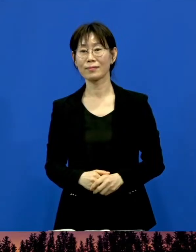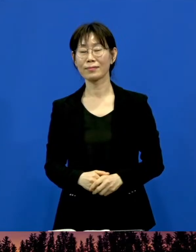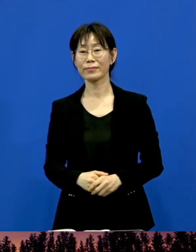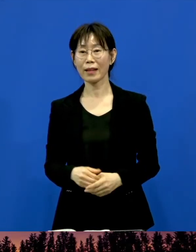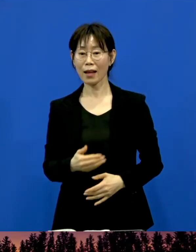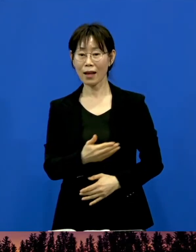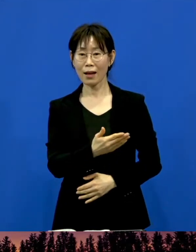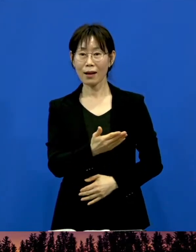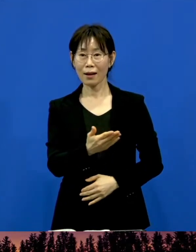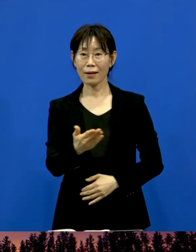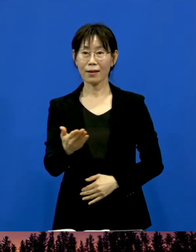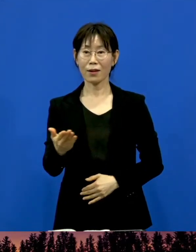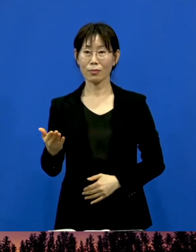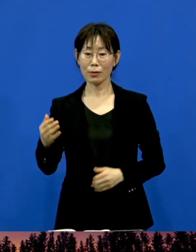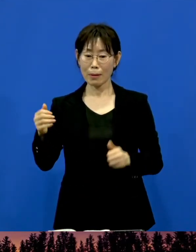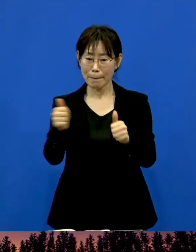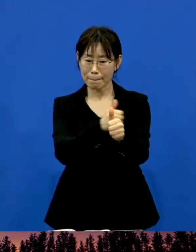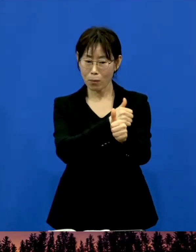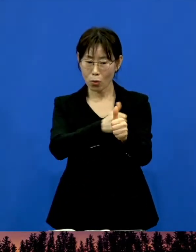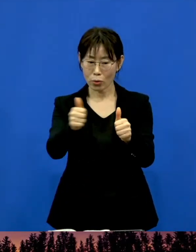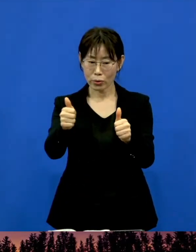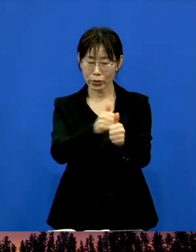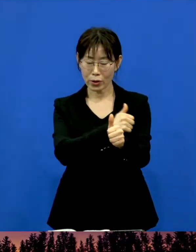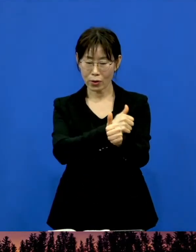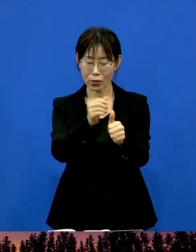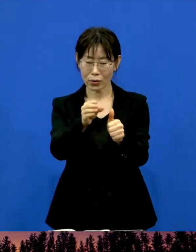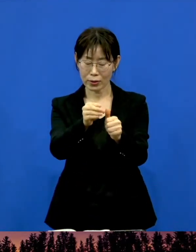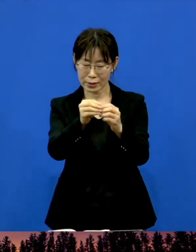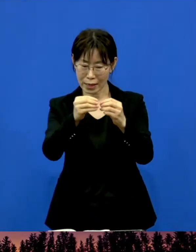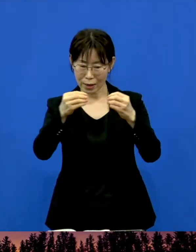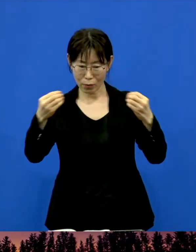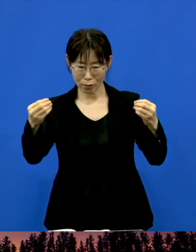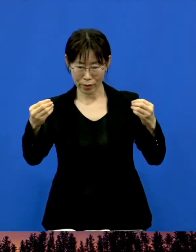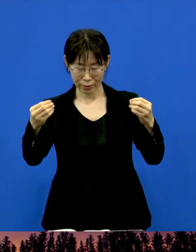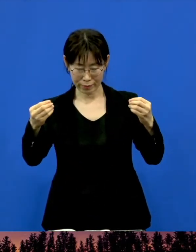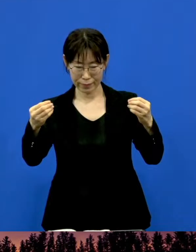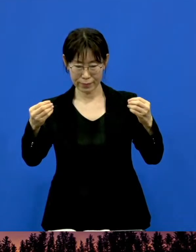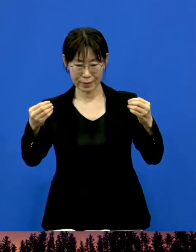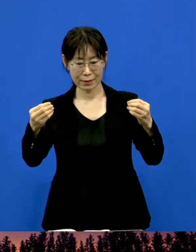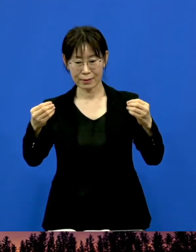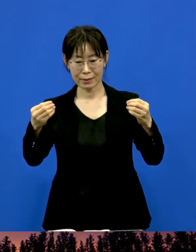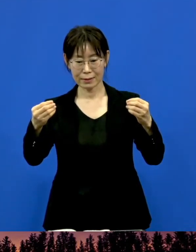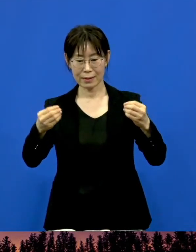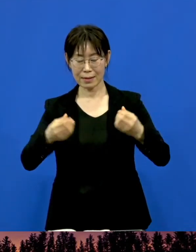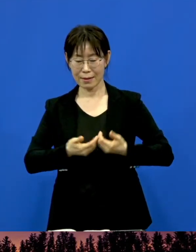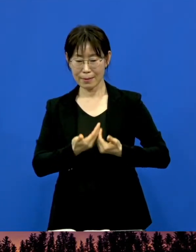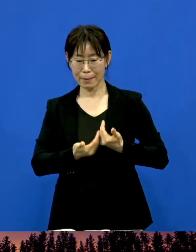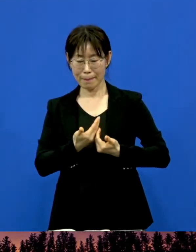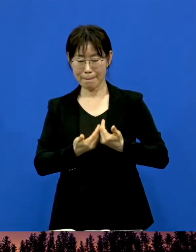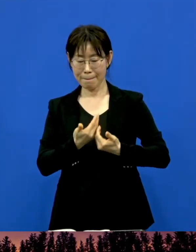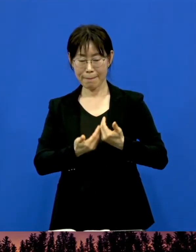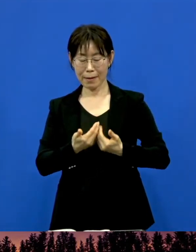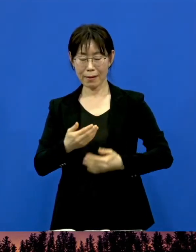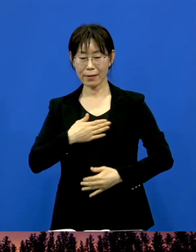여러분, 폭력의 이면에 뭐 있어요? 적대감이잖아요. 적대감. 자신이 욕망하는 것을 해결하기 위해서 싸우는 거예요.